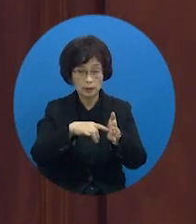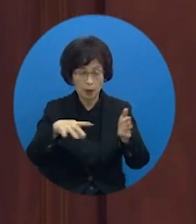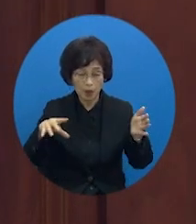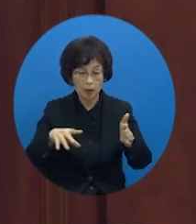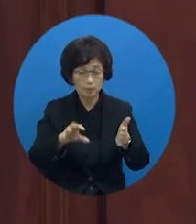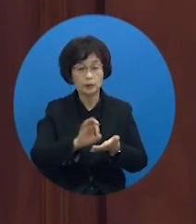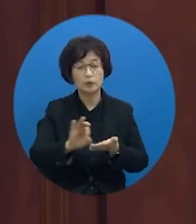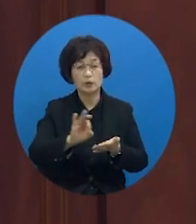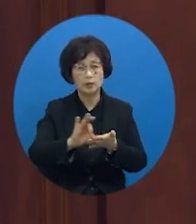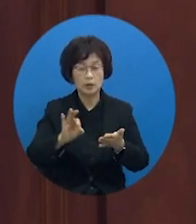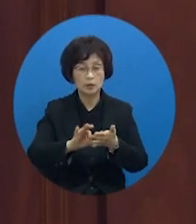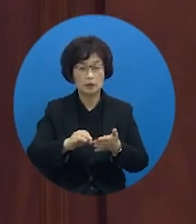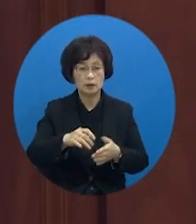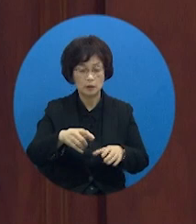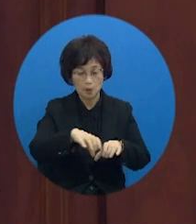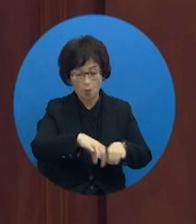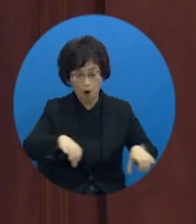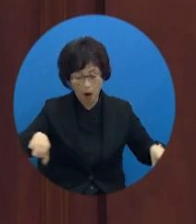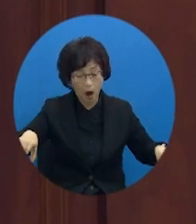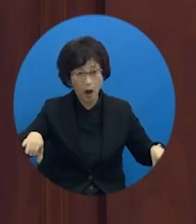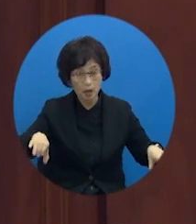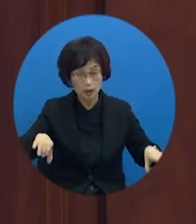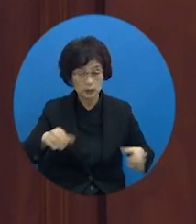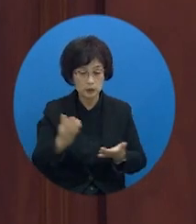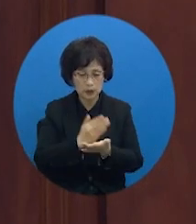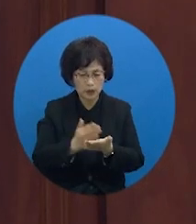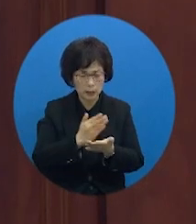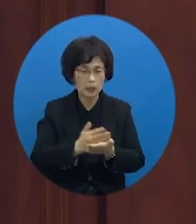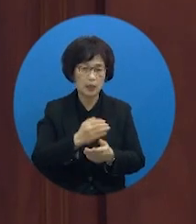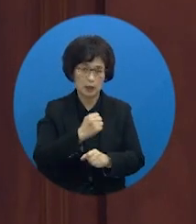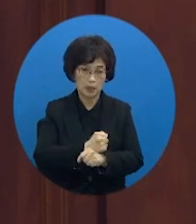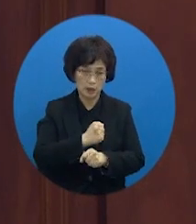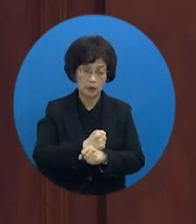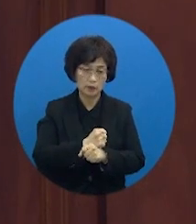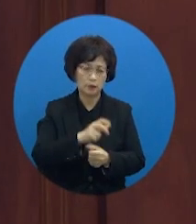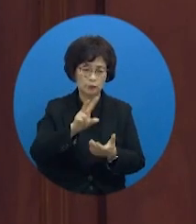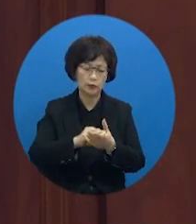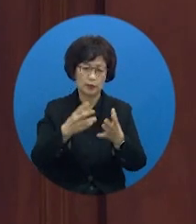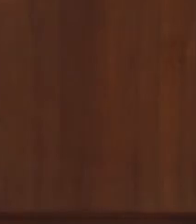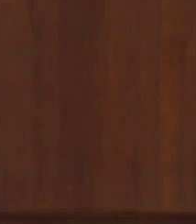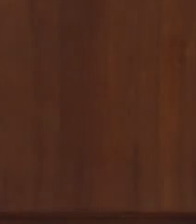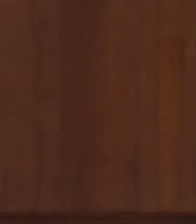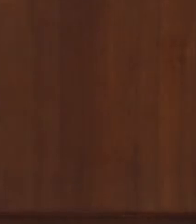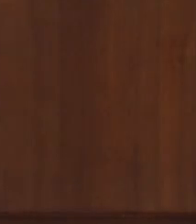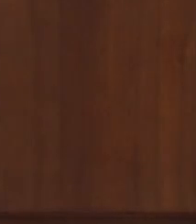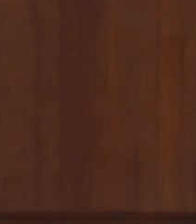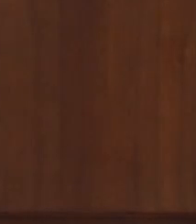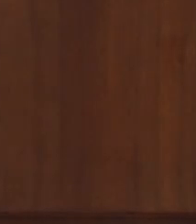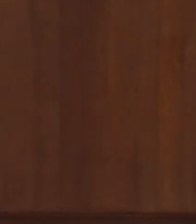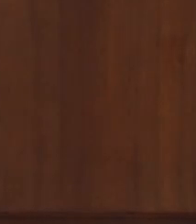투입되는 상수관망 세척사업은 문제가 많아도 너무 많습니다.